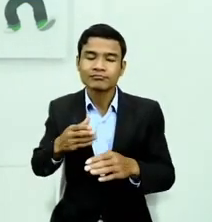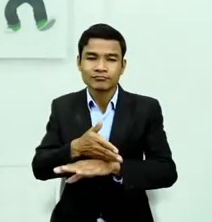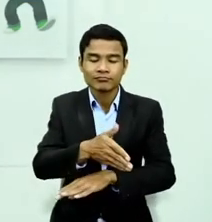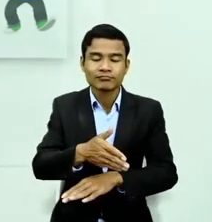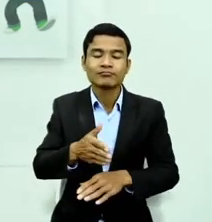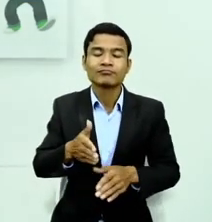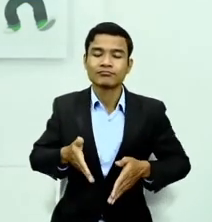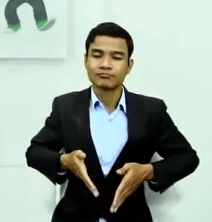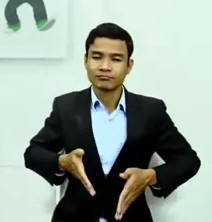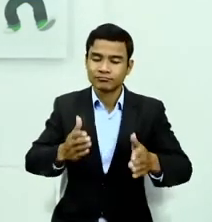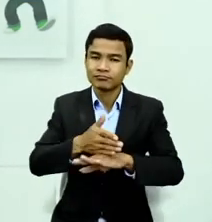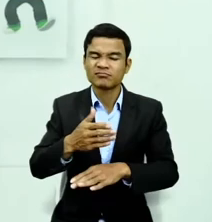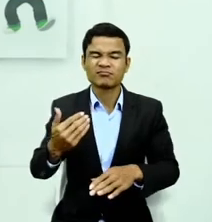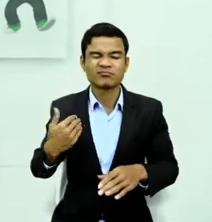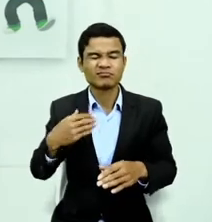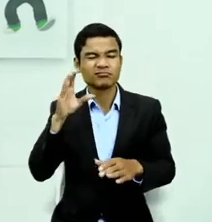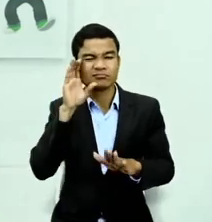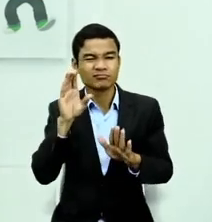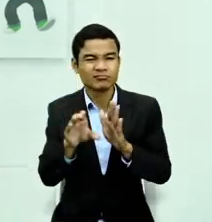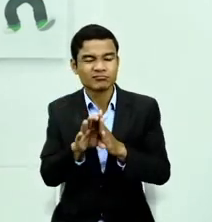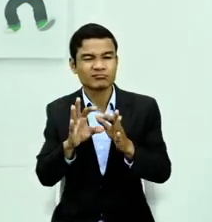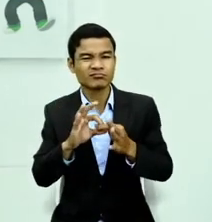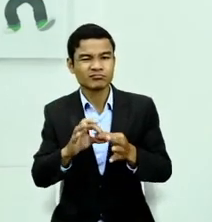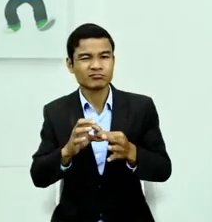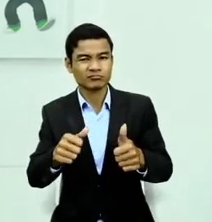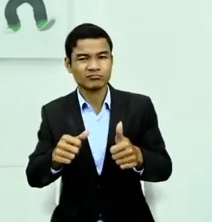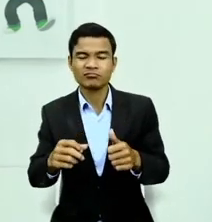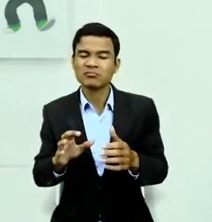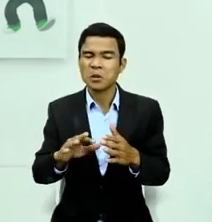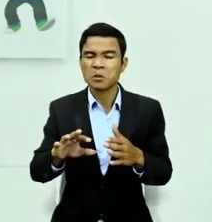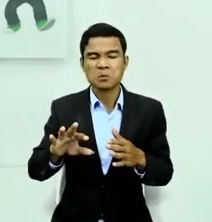nhầm pi tầm nẹ tầm nông mình là ó rồi cô chi tầm nẹ tầm nông